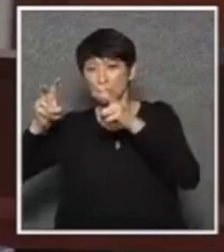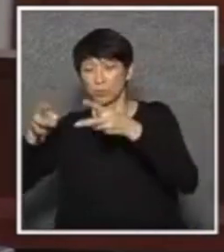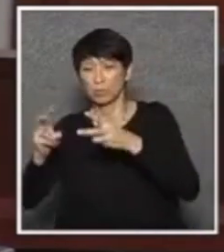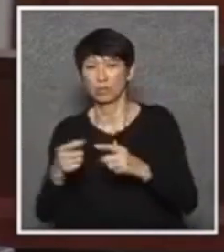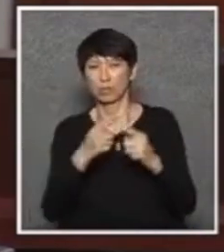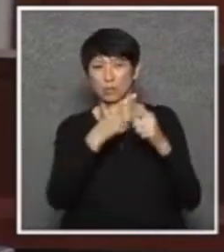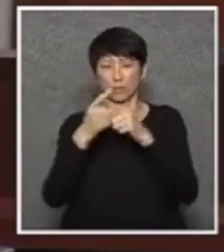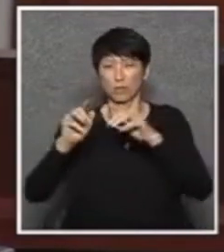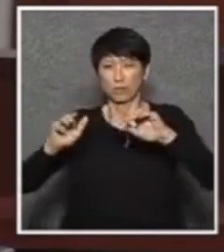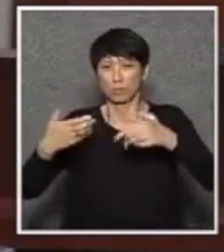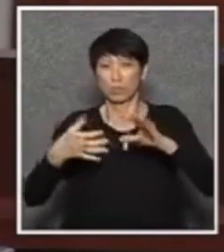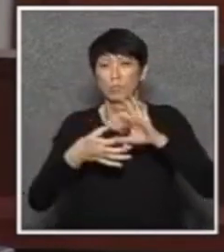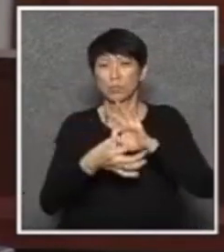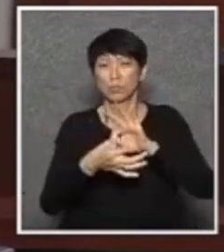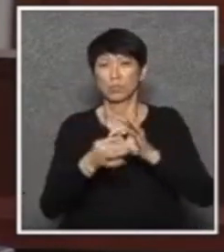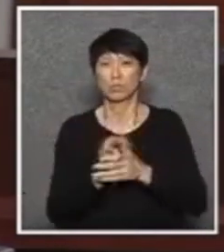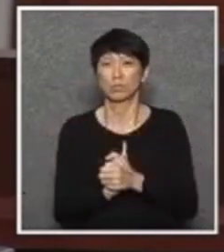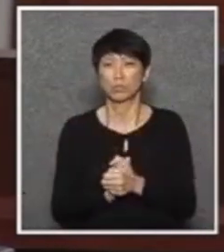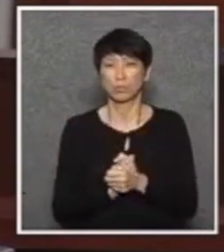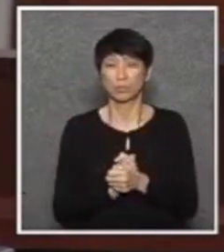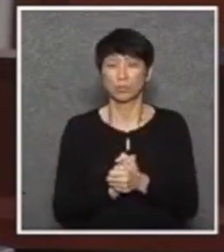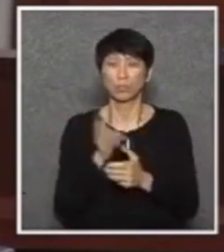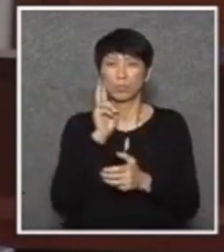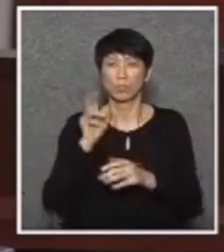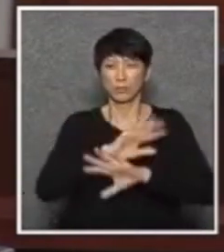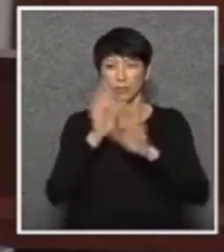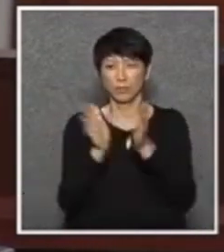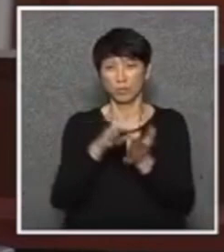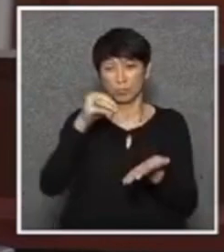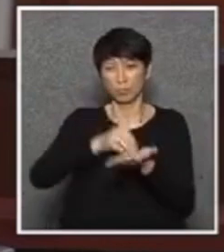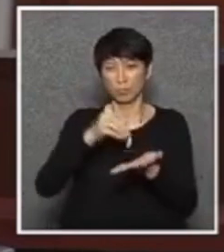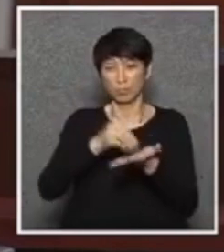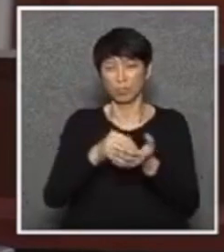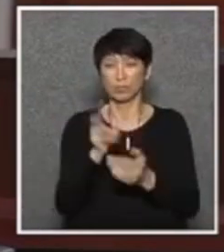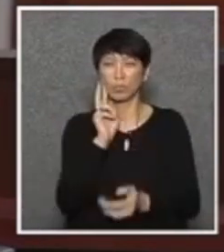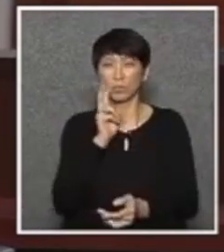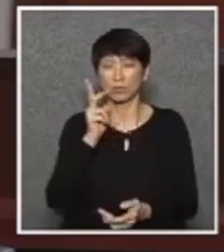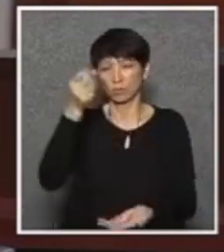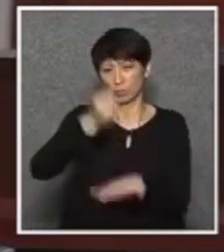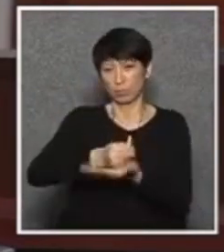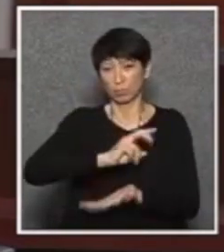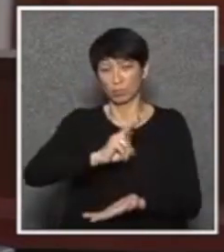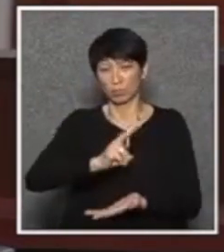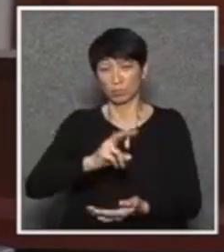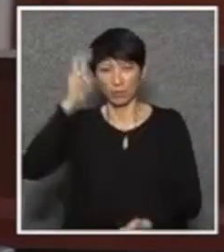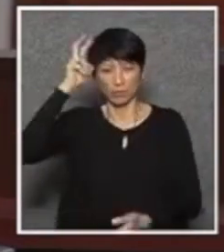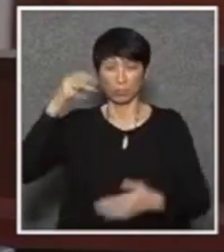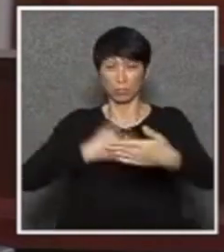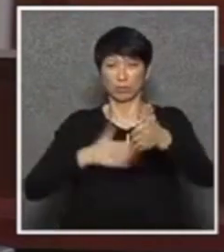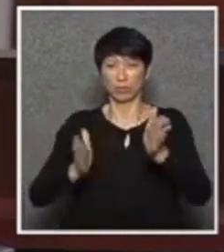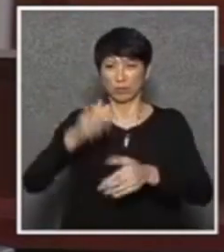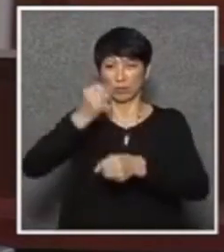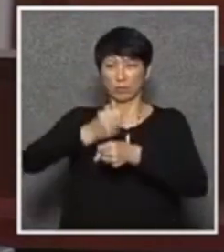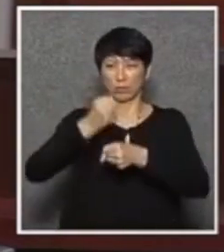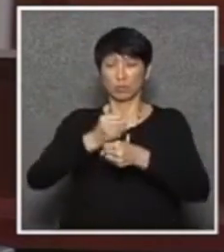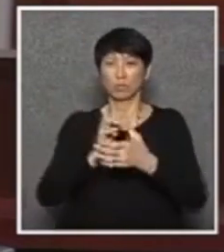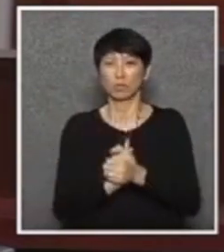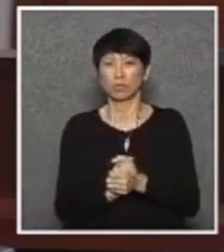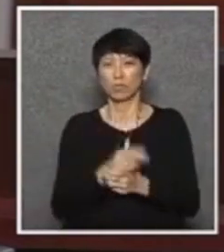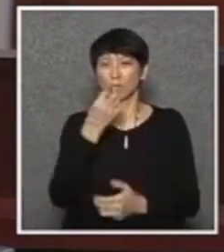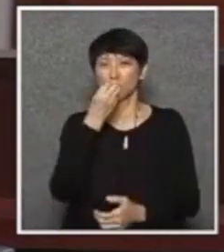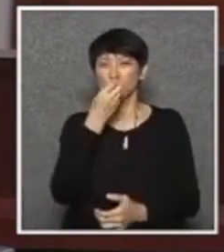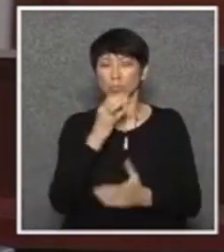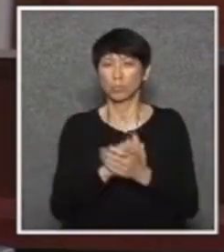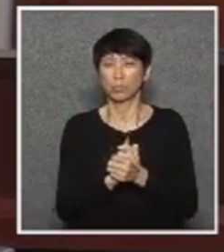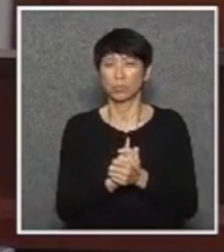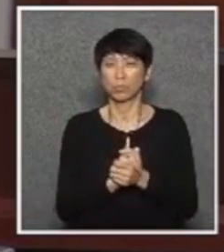益有關。如果所有的決定都好似呢個發牌咁樣黑箱作業，香港仲